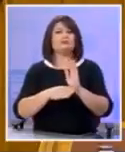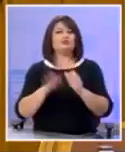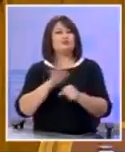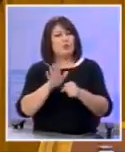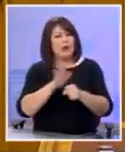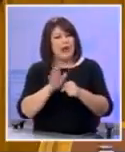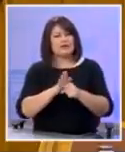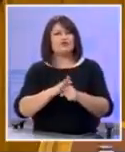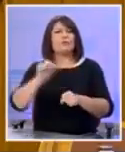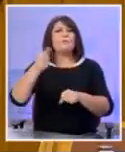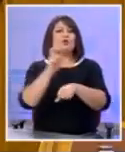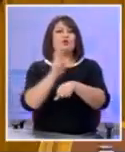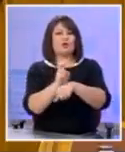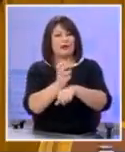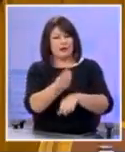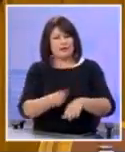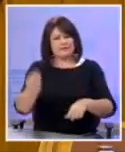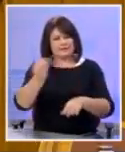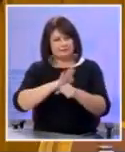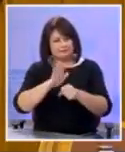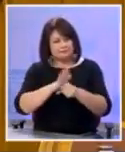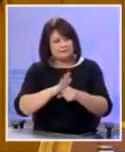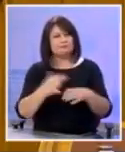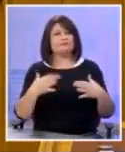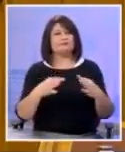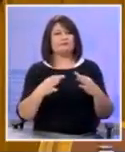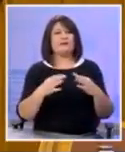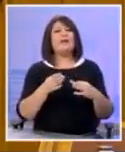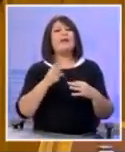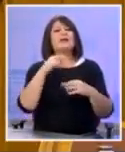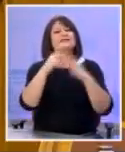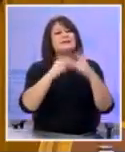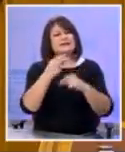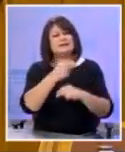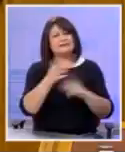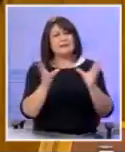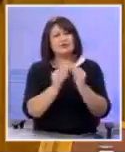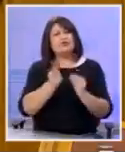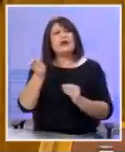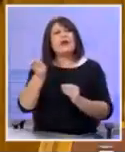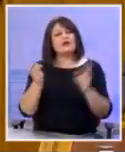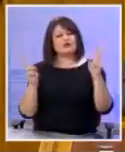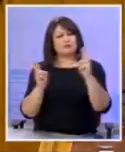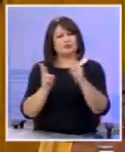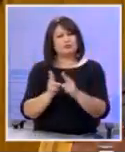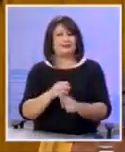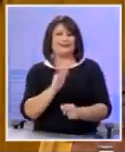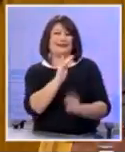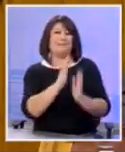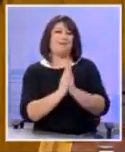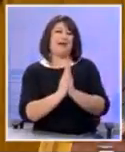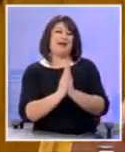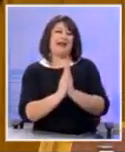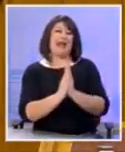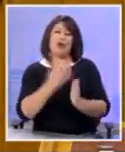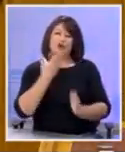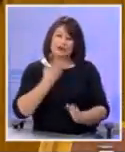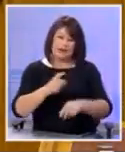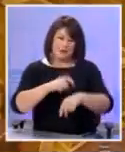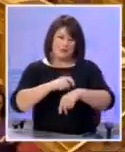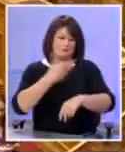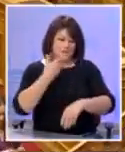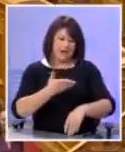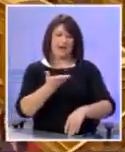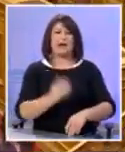ελάχιστο πρωτογενές πλεόνασμα, την έναρξη συζήτηση απομείωση του χρέους και ενός σημαντικού πακέτου στήριξης, που είναι, αν θέλετε, κλείστε